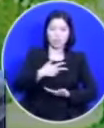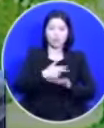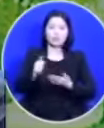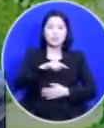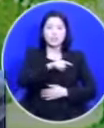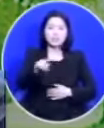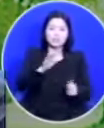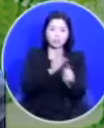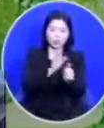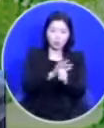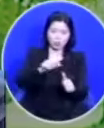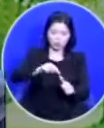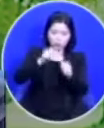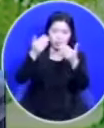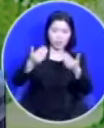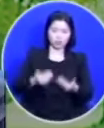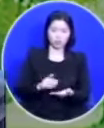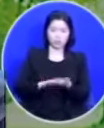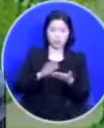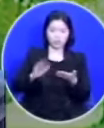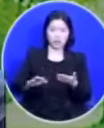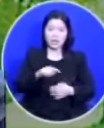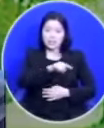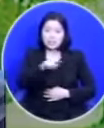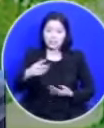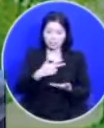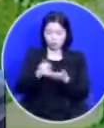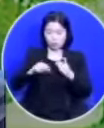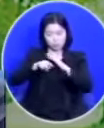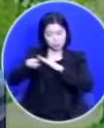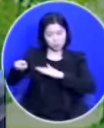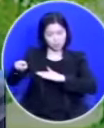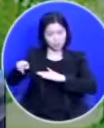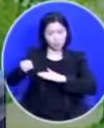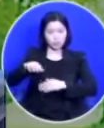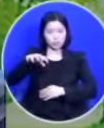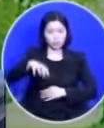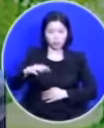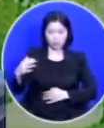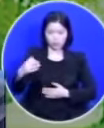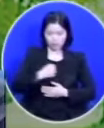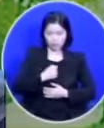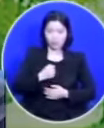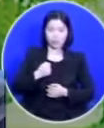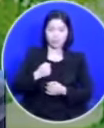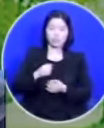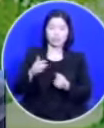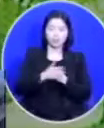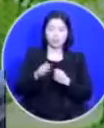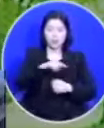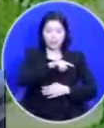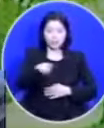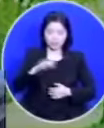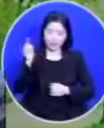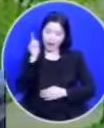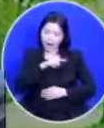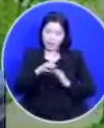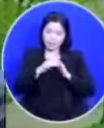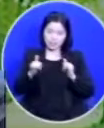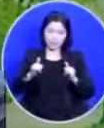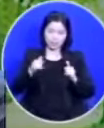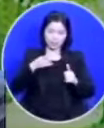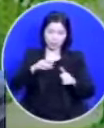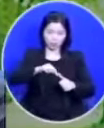도우 셔서 구원하여 주신 다 그들이 주님을 피난처로 삼아 끼의 그들을 악한 자들에게 서 건져